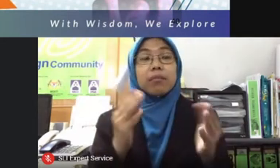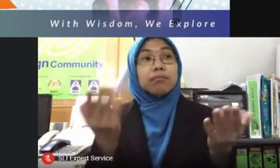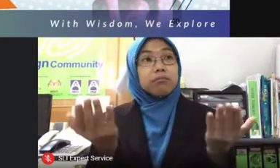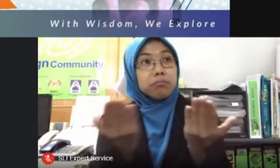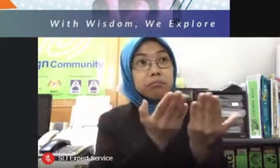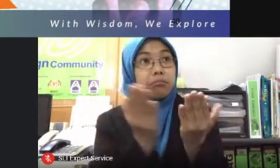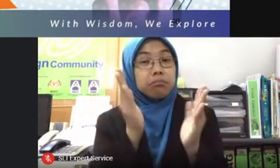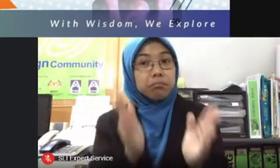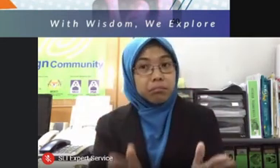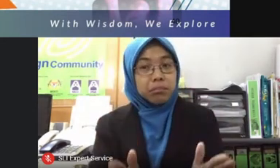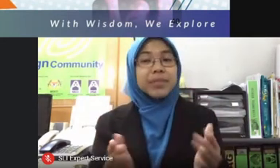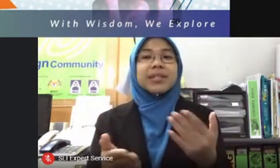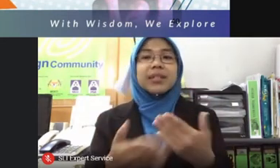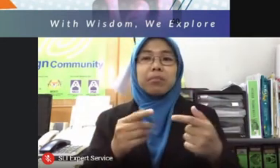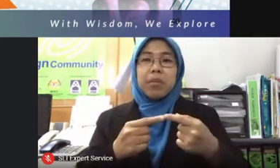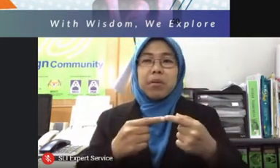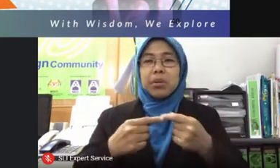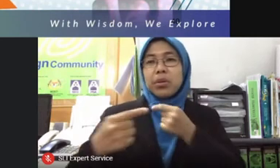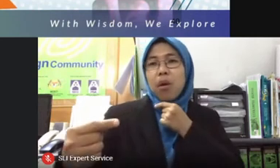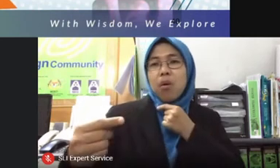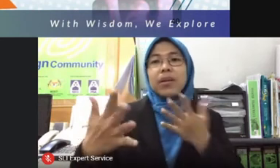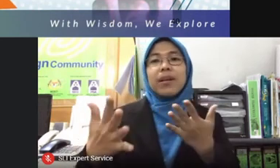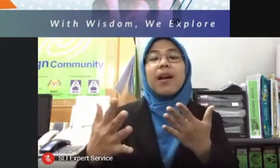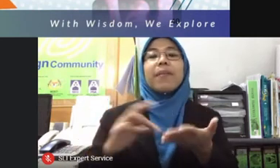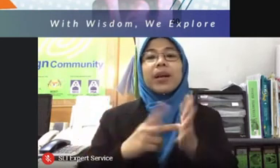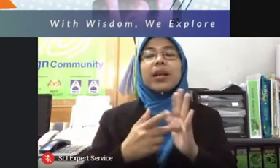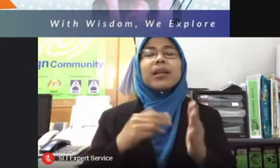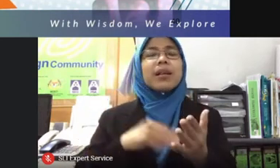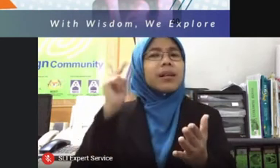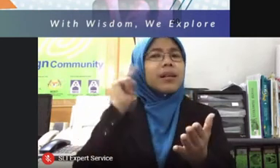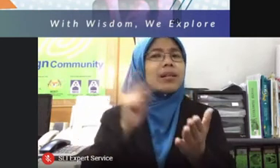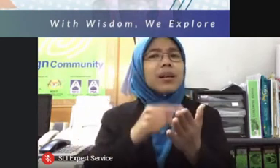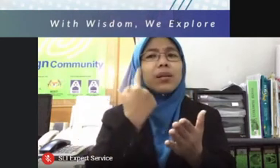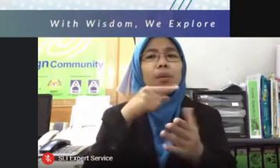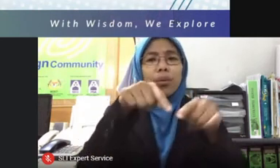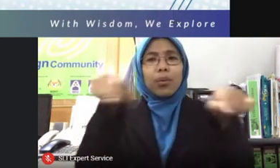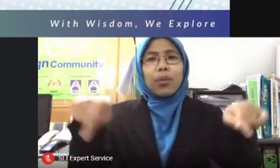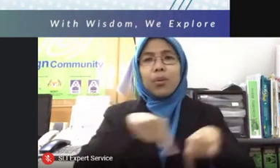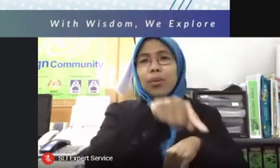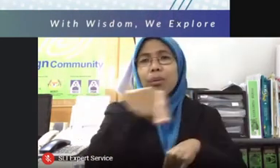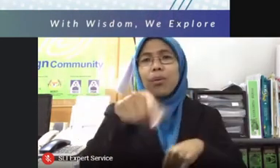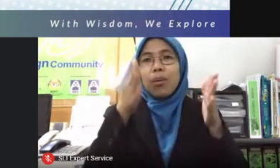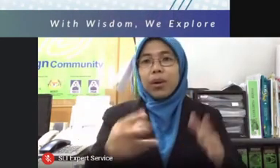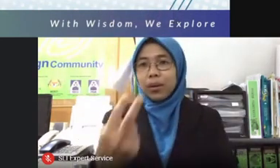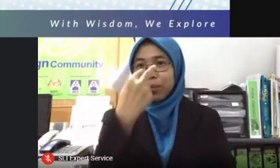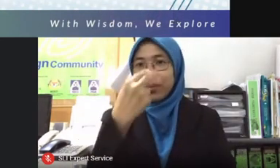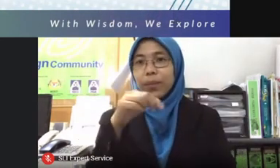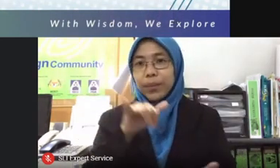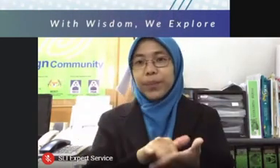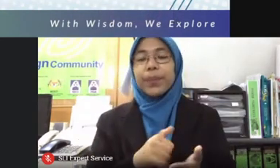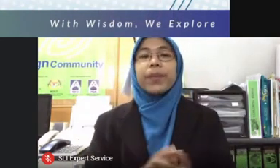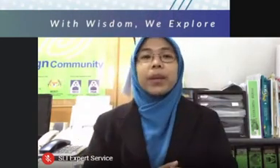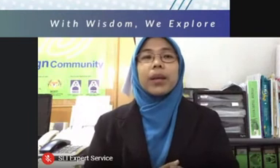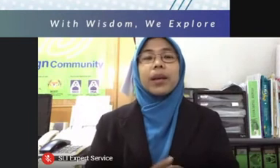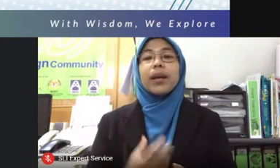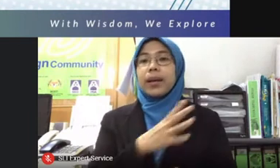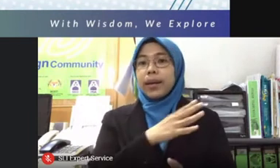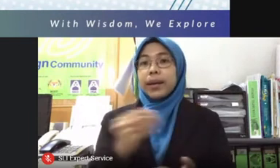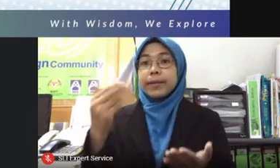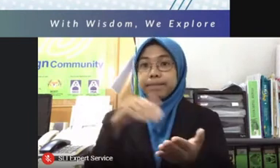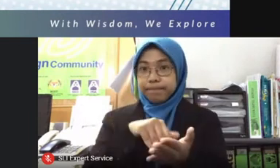gap tu taklah besar sangat eh. Jadi kita kena kenal siapa kita punya audience eh. Okay, ini sekali